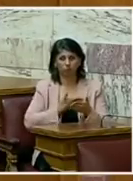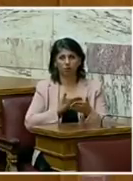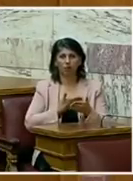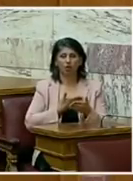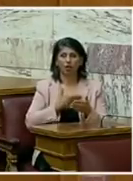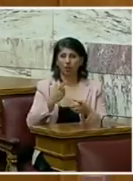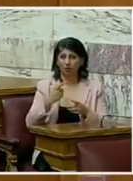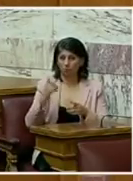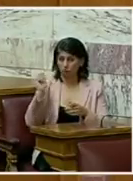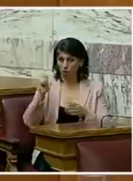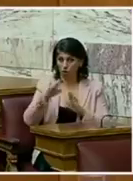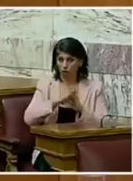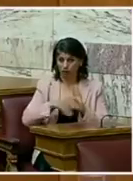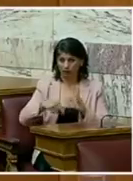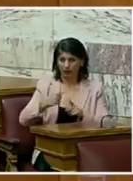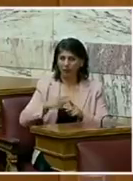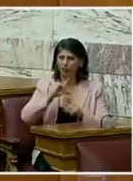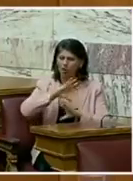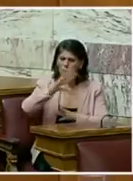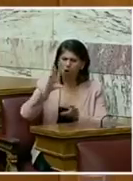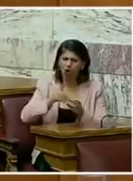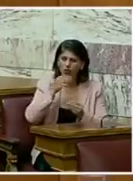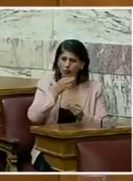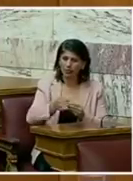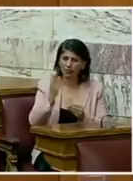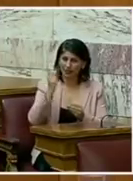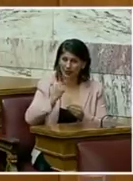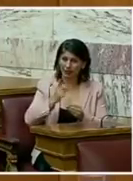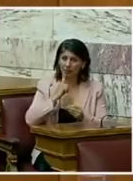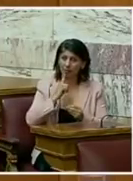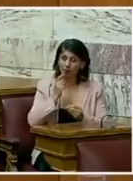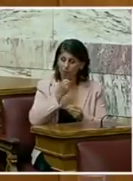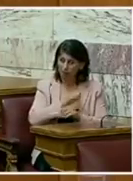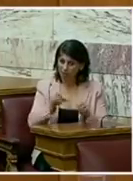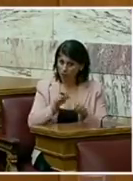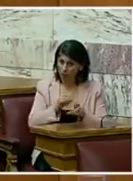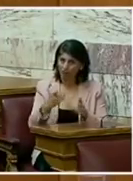χώρας, αφού όλα όσα αναφέρονται στις καταγγελίες, σύμφωνα με αποκλειστικές πληροφορίες,